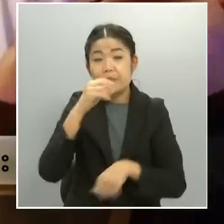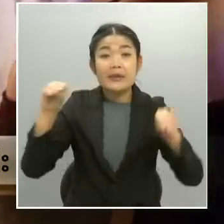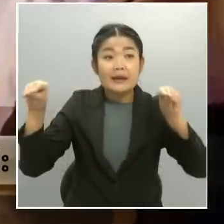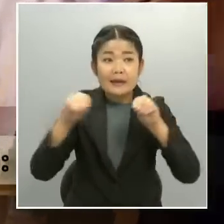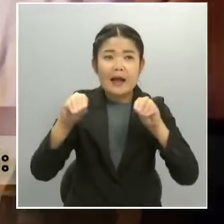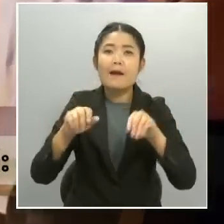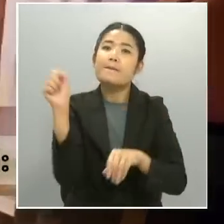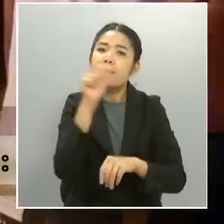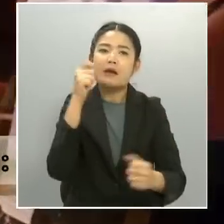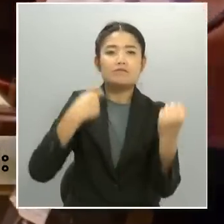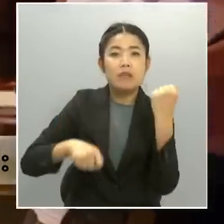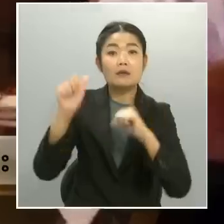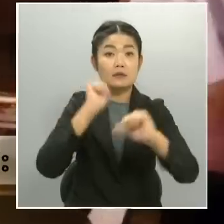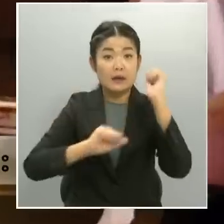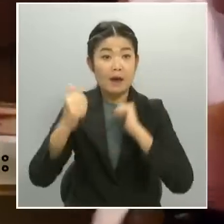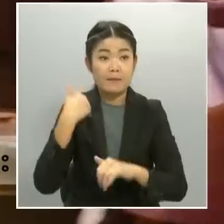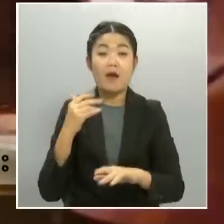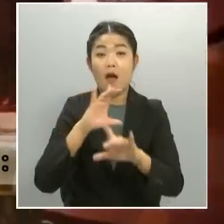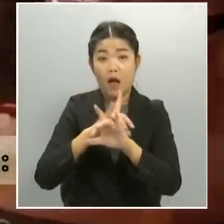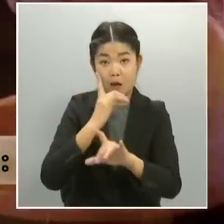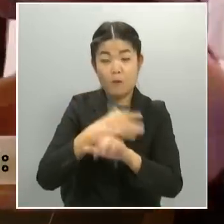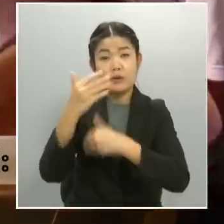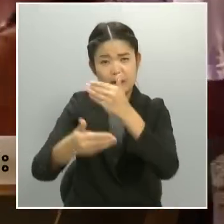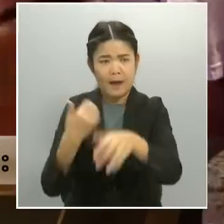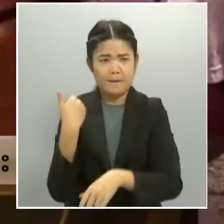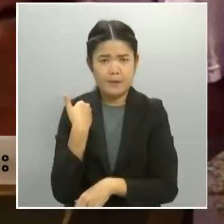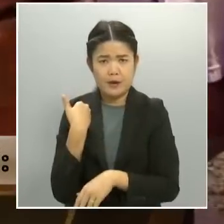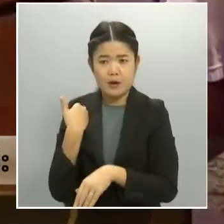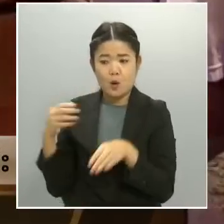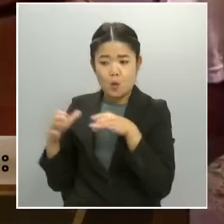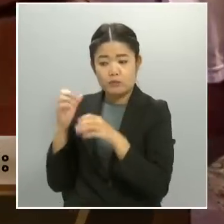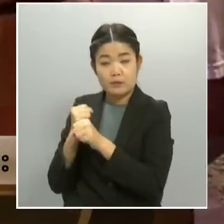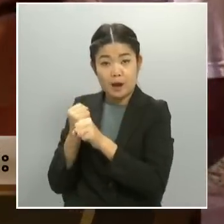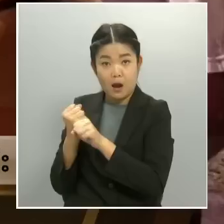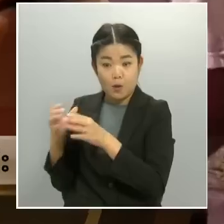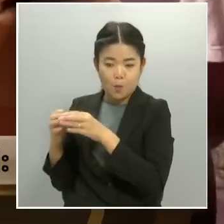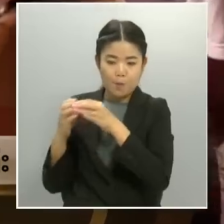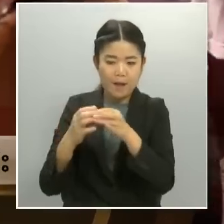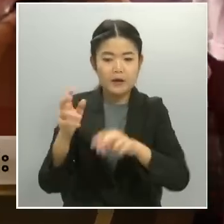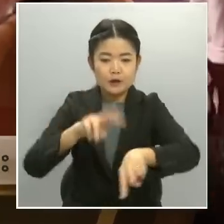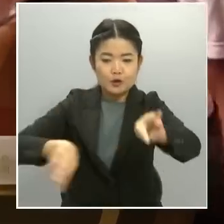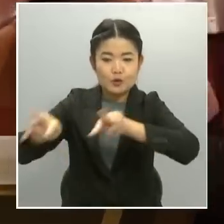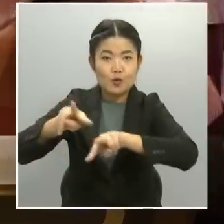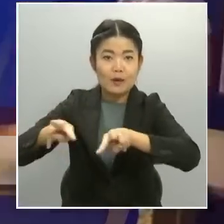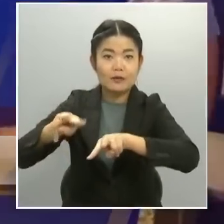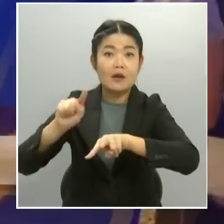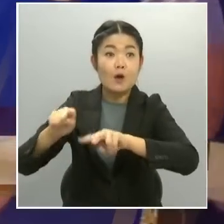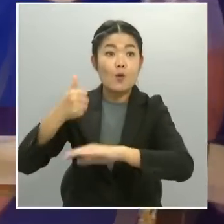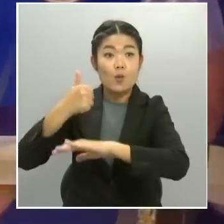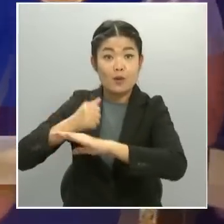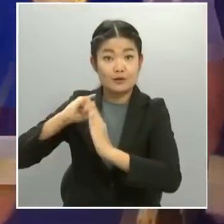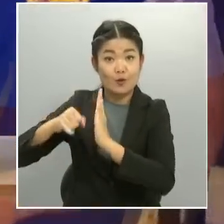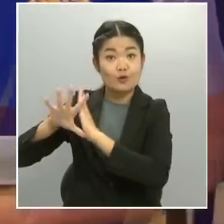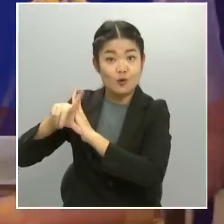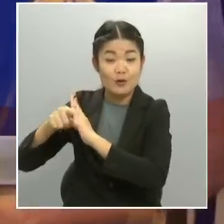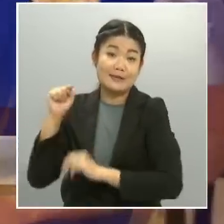งดนตรีและมีการจำหน่ายสุราก็เลยพร้อมกับฝ่ายปกครองนะคะนำกำลังเข้าไปตรวจสอบตามคำสั่งของผู้ว่าชลบุรีหลัง